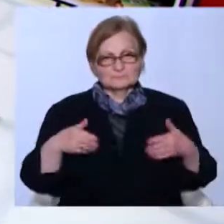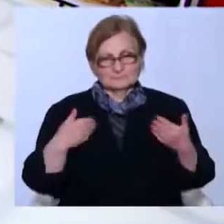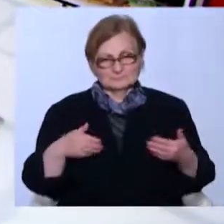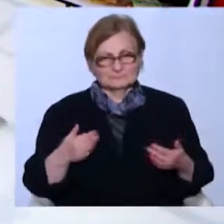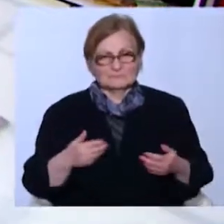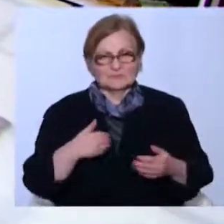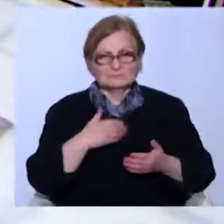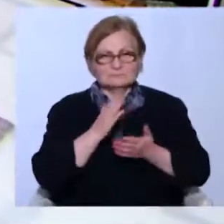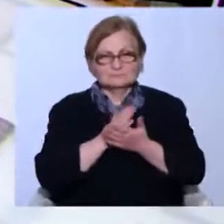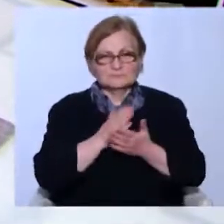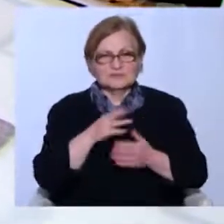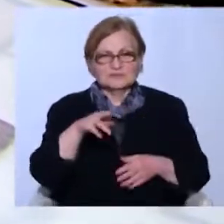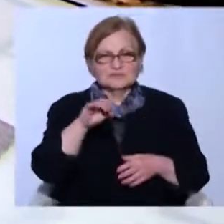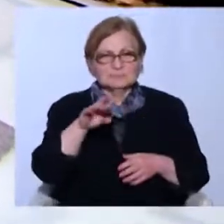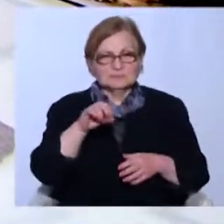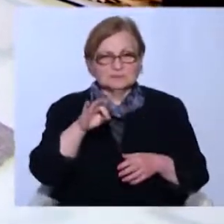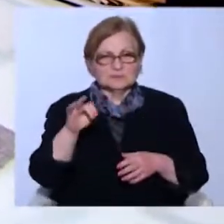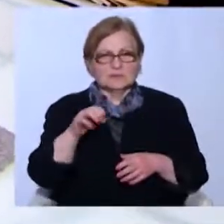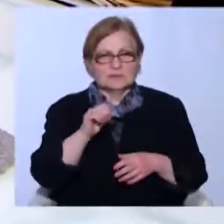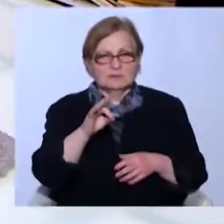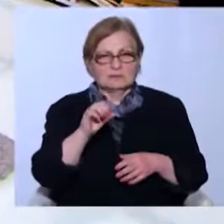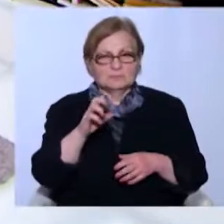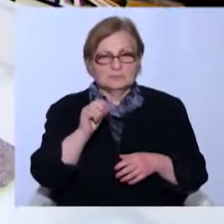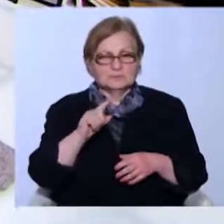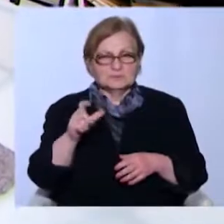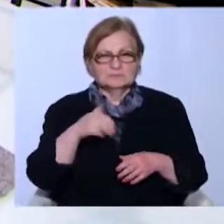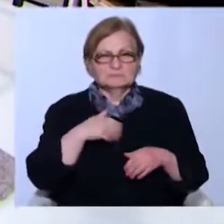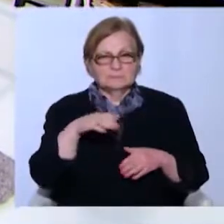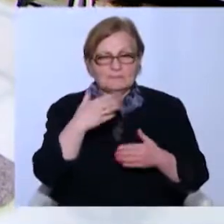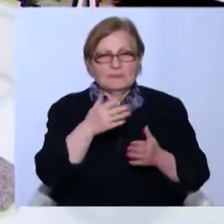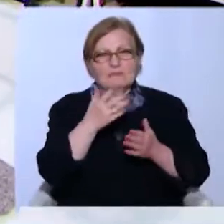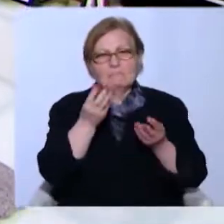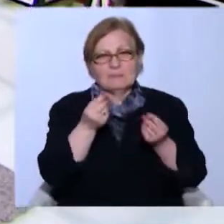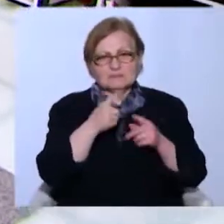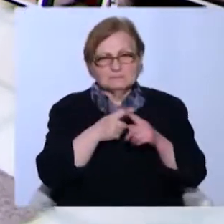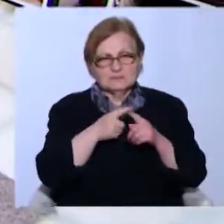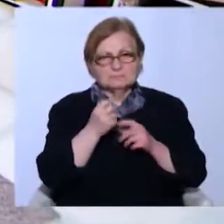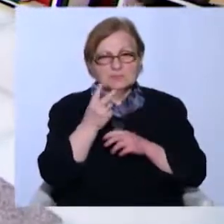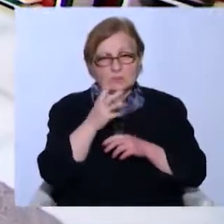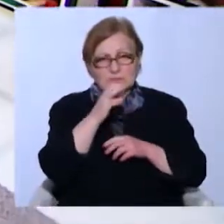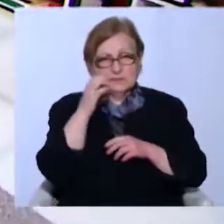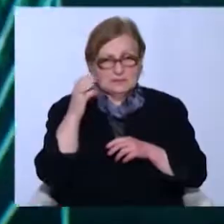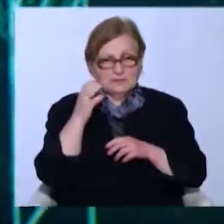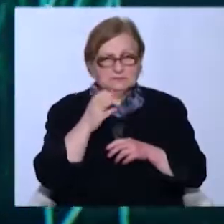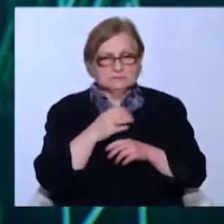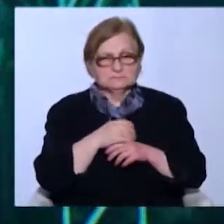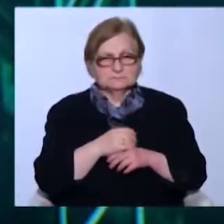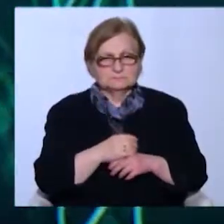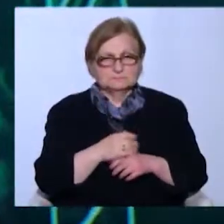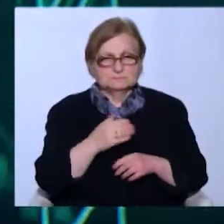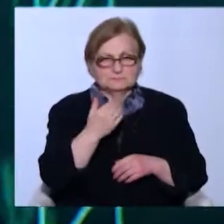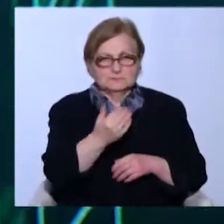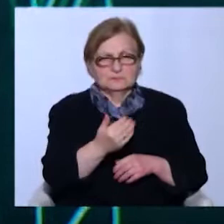მოგესალმებით, მე გახლა ვარ დიმიტრი არაბიძე, წარმოგიდგენთ მათემატიკის მომდევნო გაკვეთილს მე-12 კლასელებისათვის.